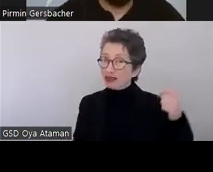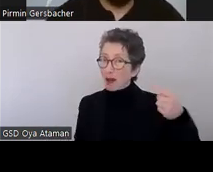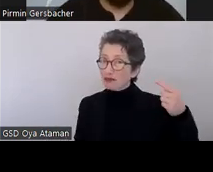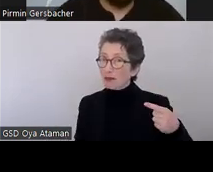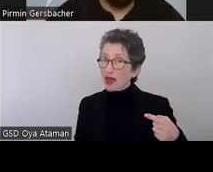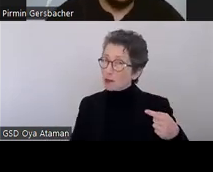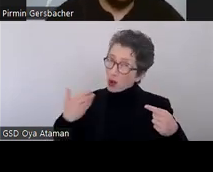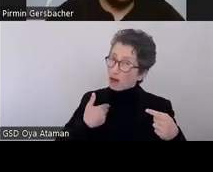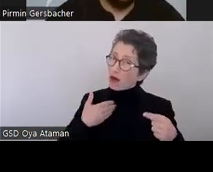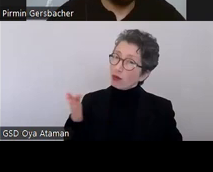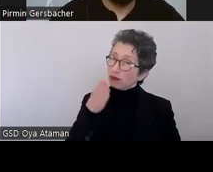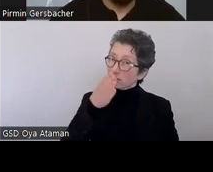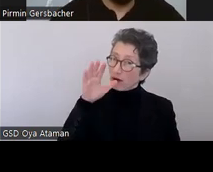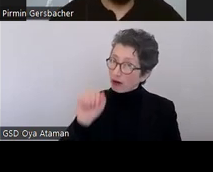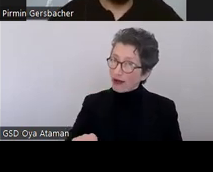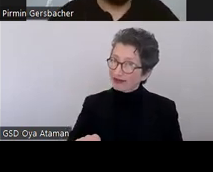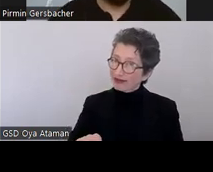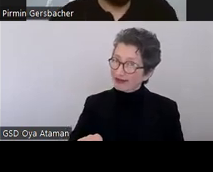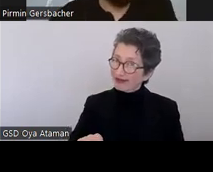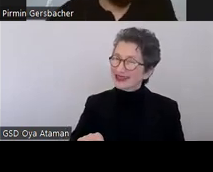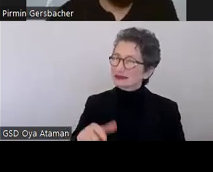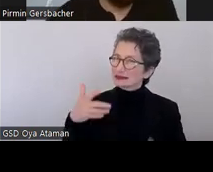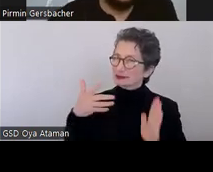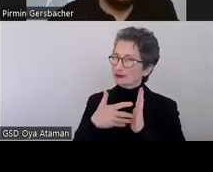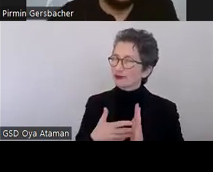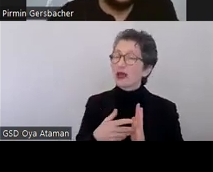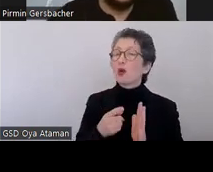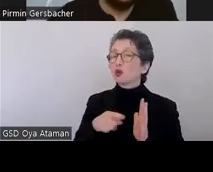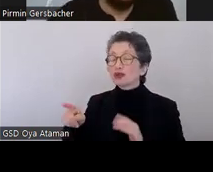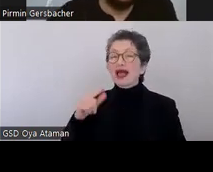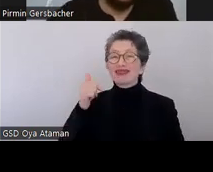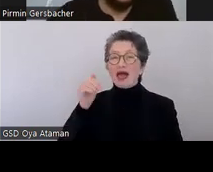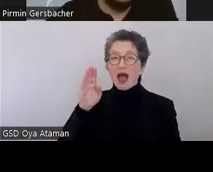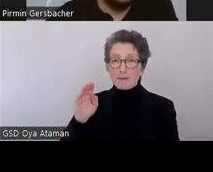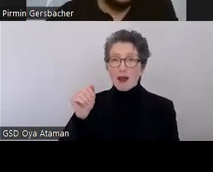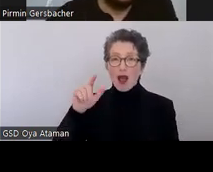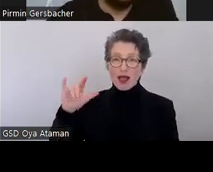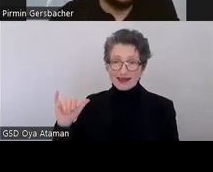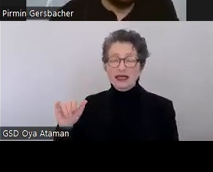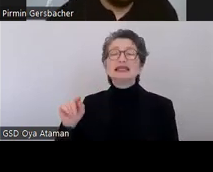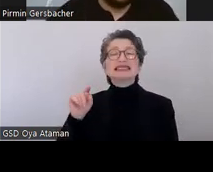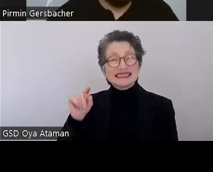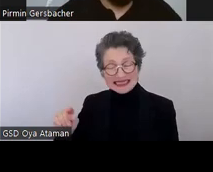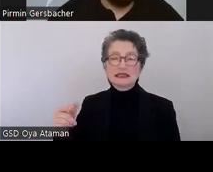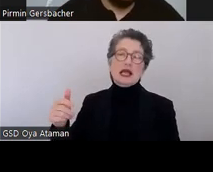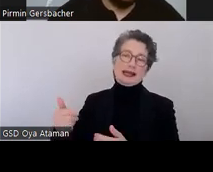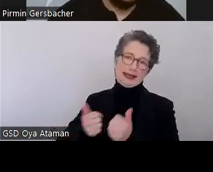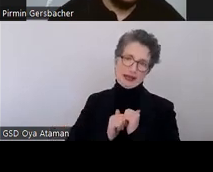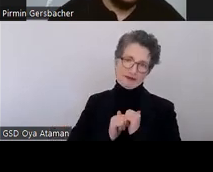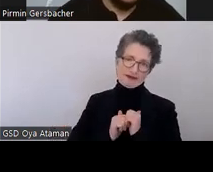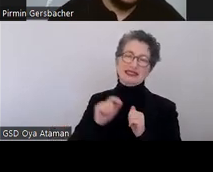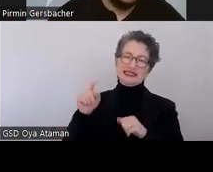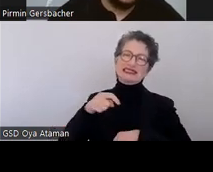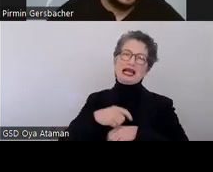und dann schauen, funktioniert's. Dieses Tab-Ally soll einem dabei helfen, das Ganze ein bisschen zu